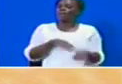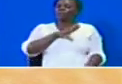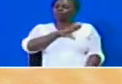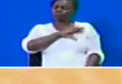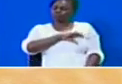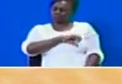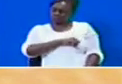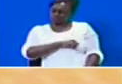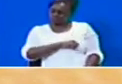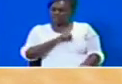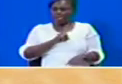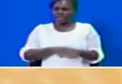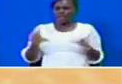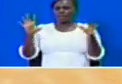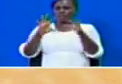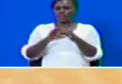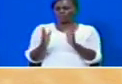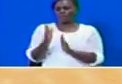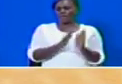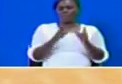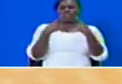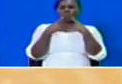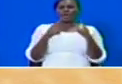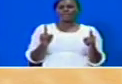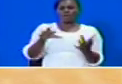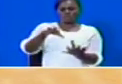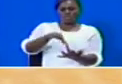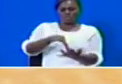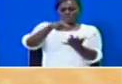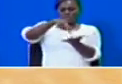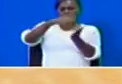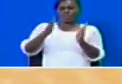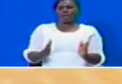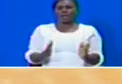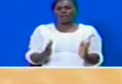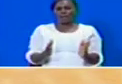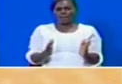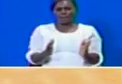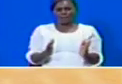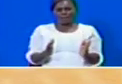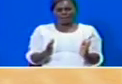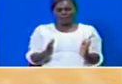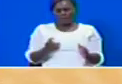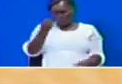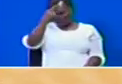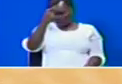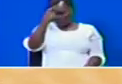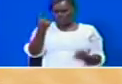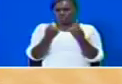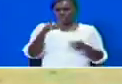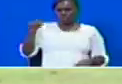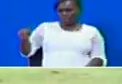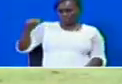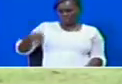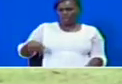huu ambapo muungano huo unajiandaa kutaja kiongozi atakayepeperusha bendera ya kiti cha urais. Wetangula amezungumza mapema leo